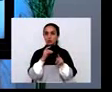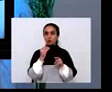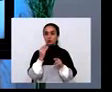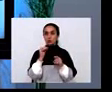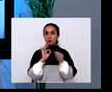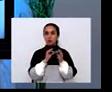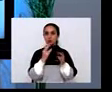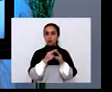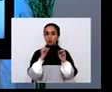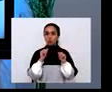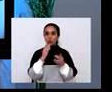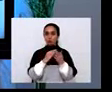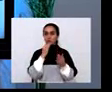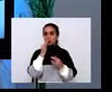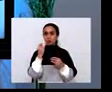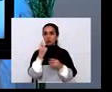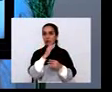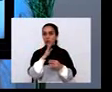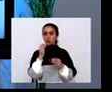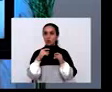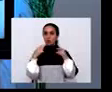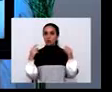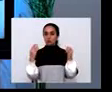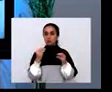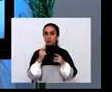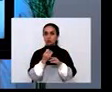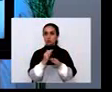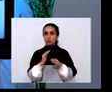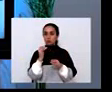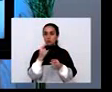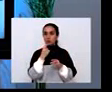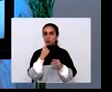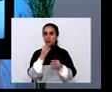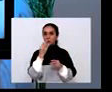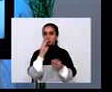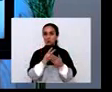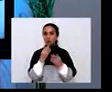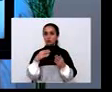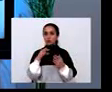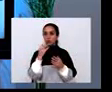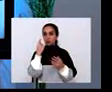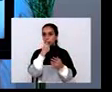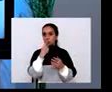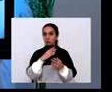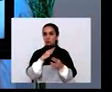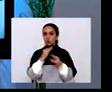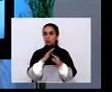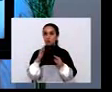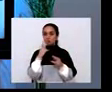члены предложения могут выражаться не одной, а разными частями речи. Посмотрите. Все лицо его было